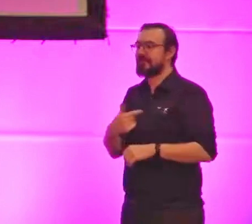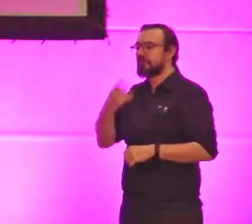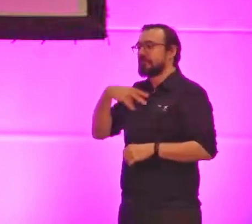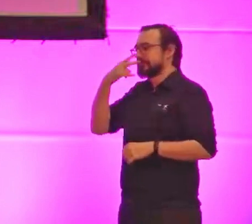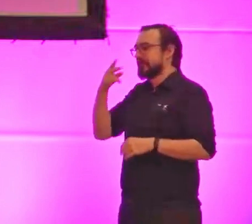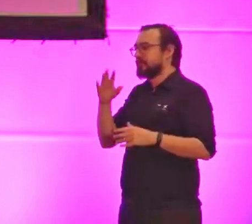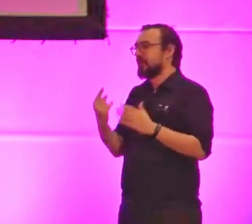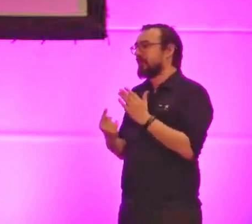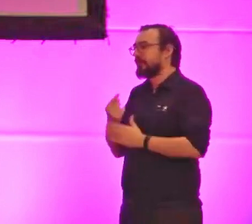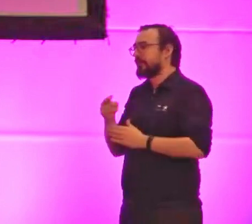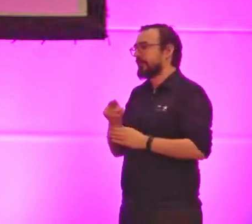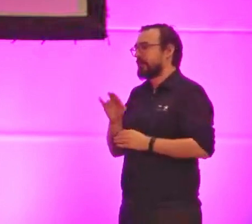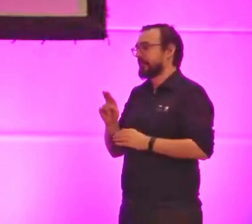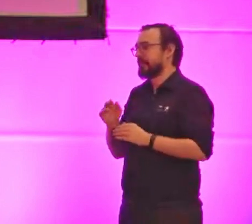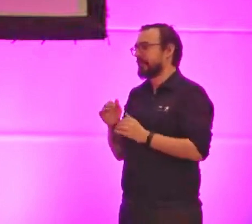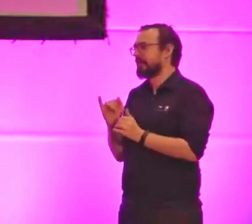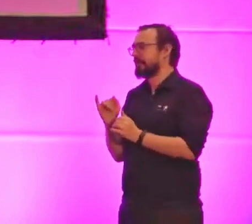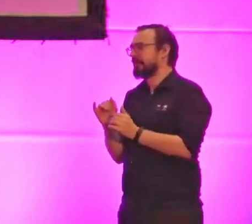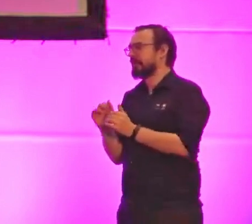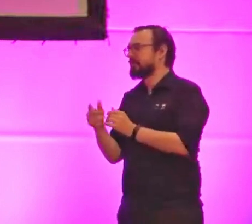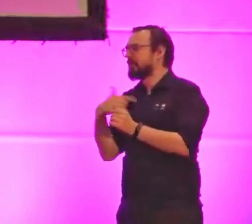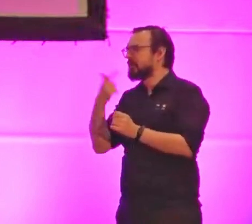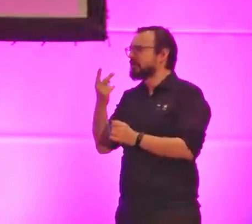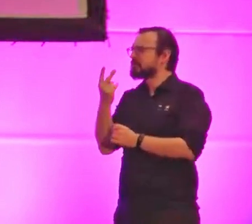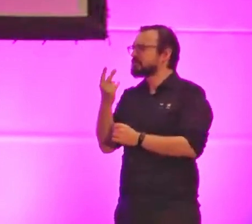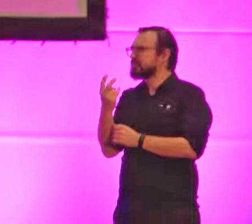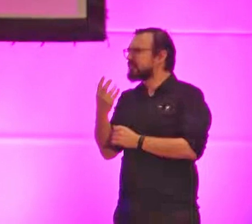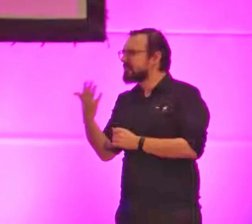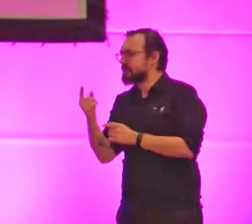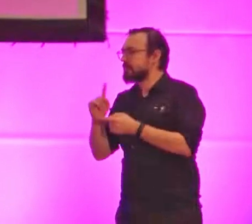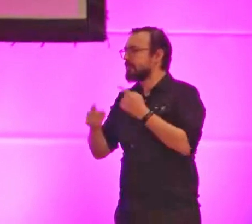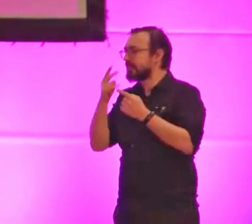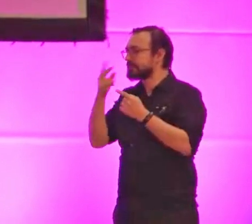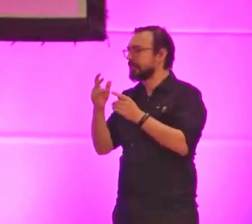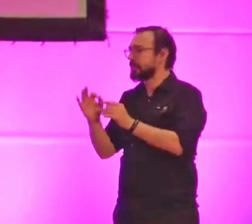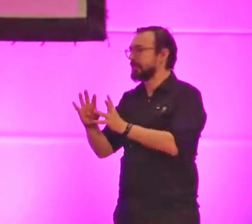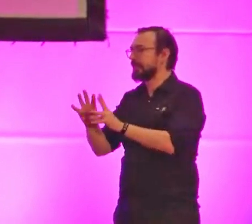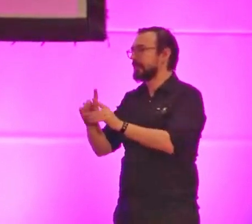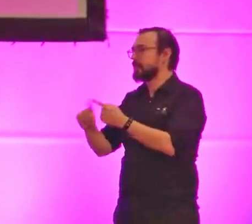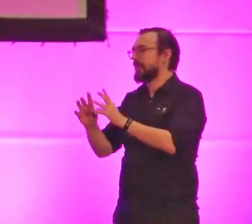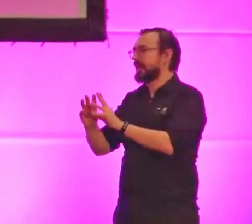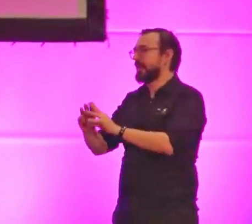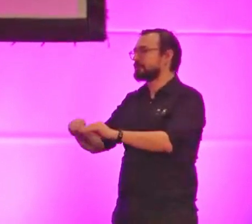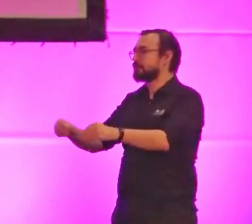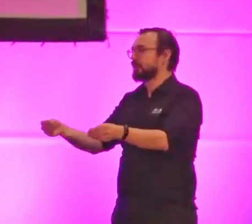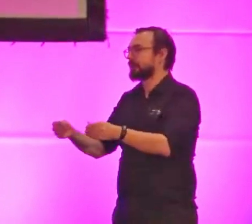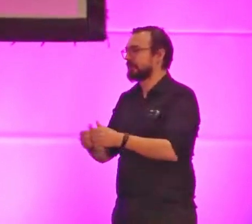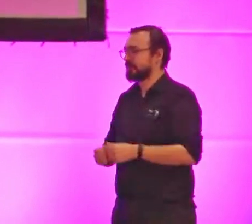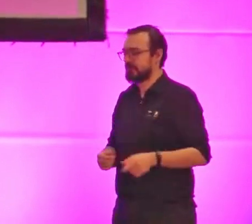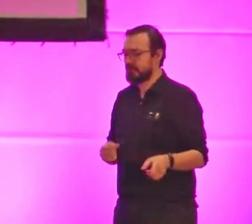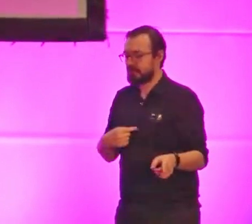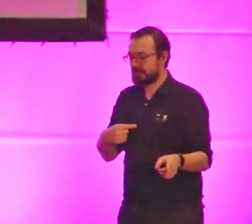vad som händer när väl har kommit in i, men jag tror inte förrän 25 du börjar se hur det här kommer att luta. Jag förstår.